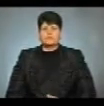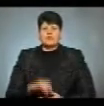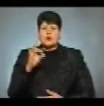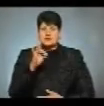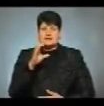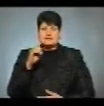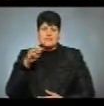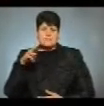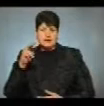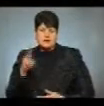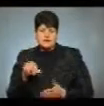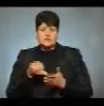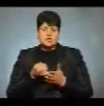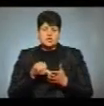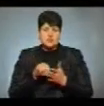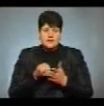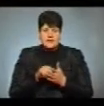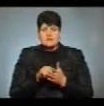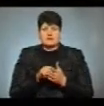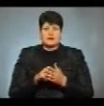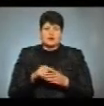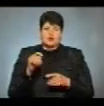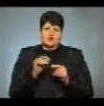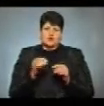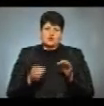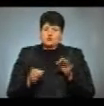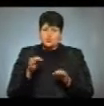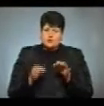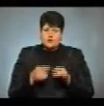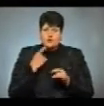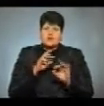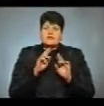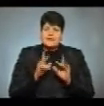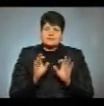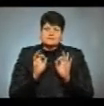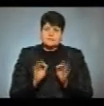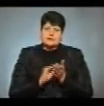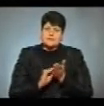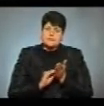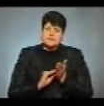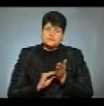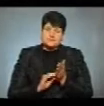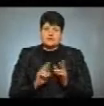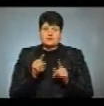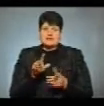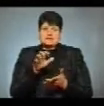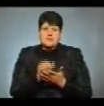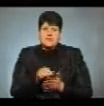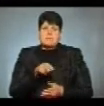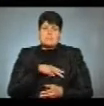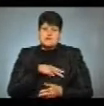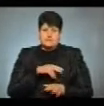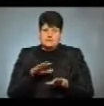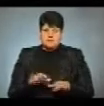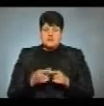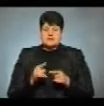Ростислав Семків, член журі конкурсу «Смолоски», під час лекції розповів, як потрібно писати тексти, щоб вони займали призові місця. Це